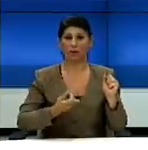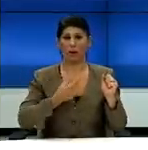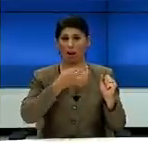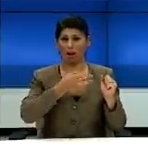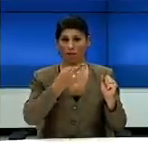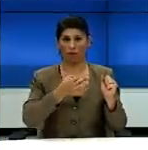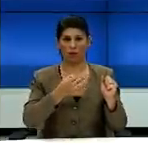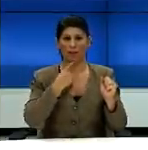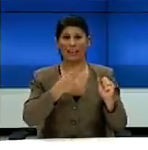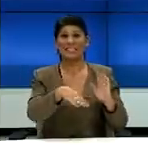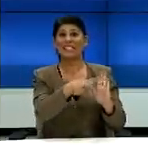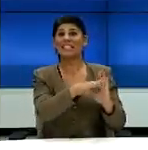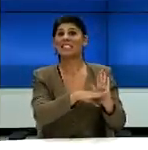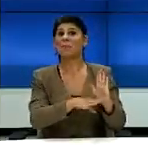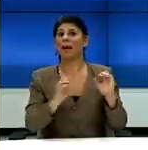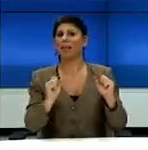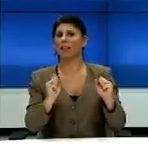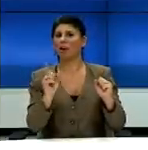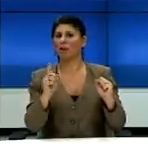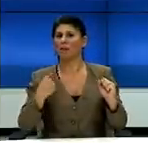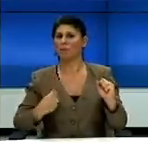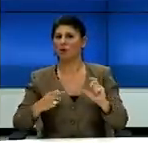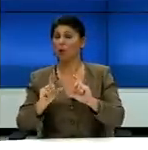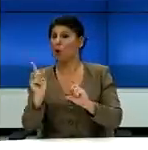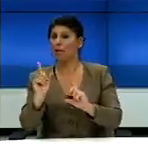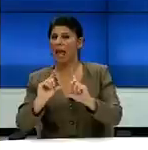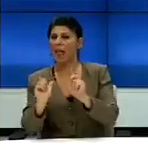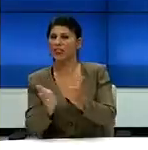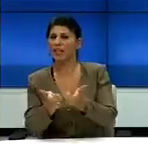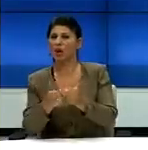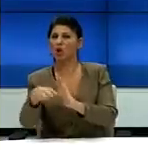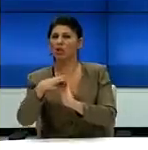για σύστημα υγείας. Όχι δημόσιο, όχι εθνικό σύστημα υγείας.